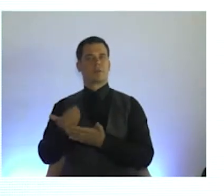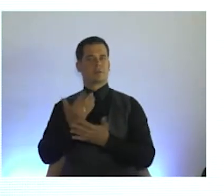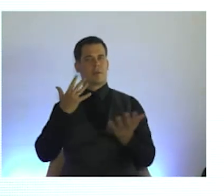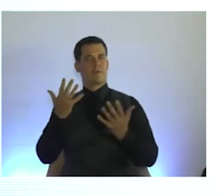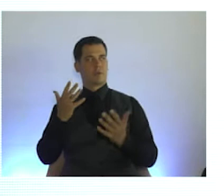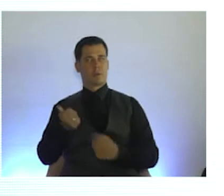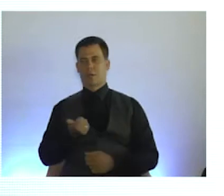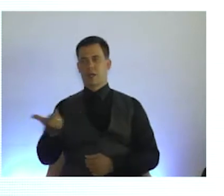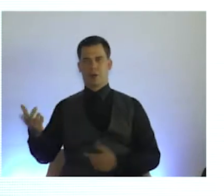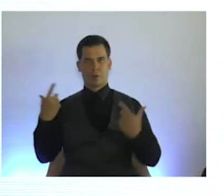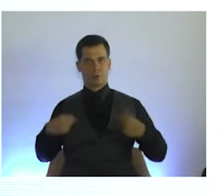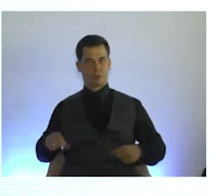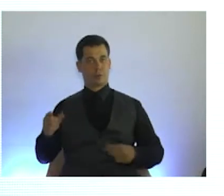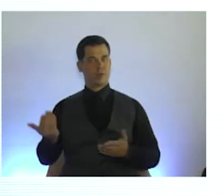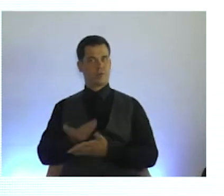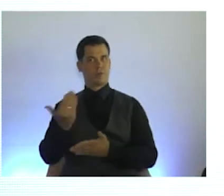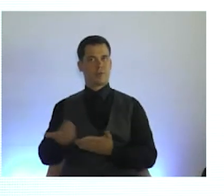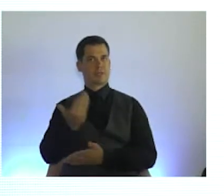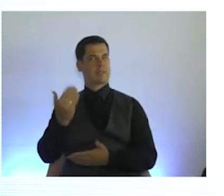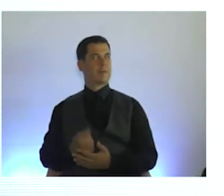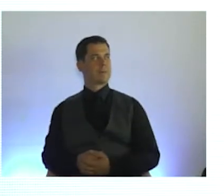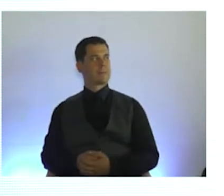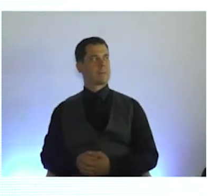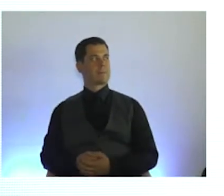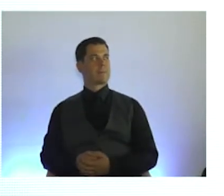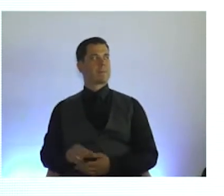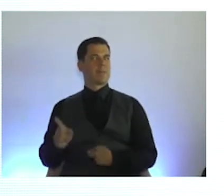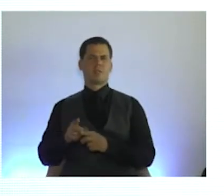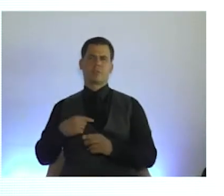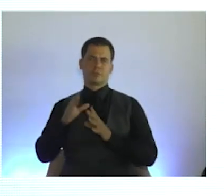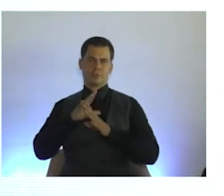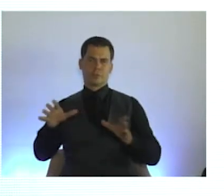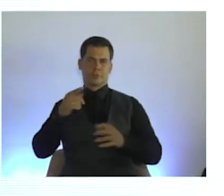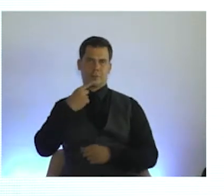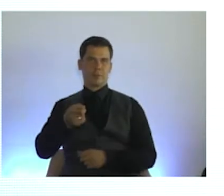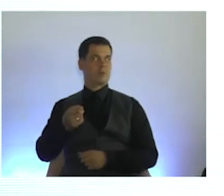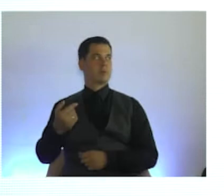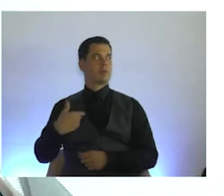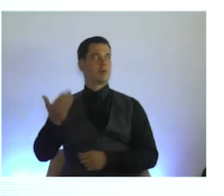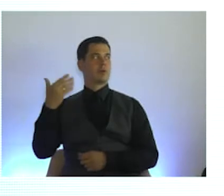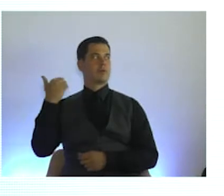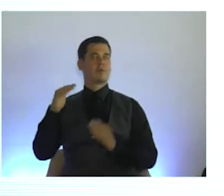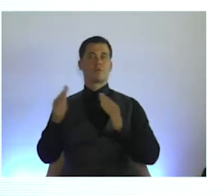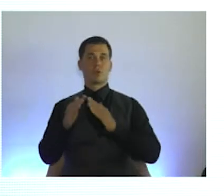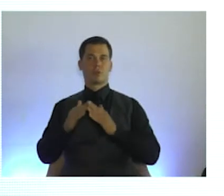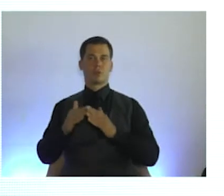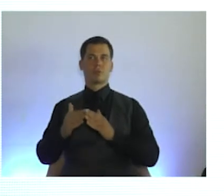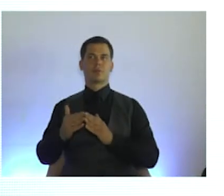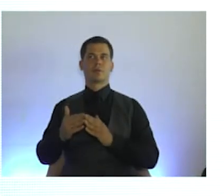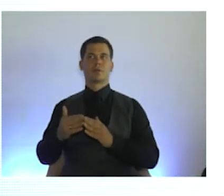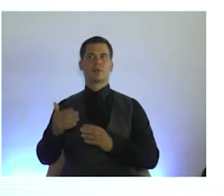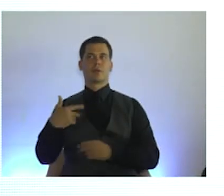kilku przedstawicieli tego obszaru. Ja powiem szczerze, przypomina mi się taka sytuacja w domu, kiedy zajechałem